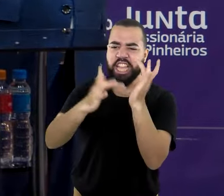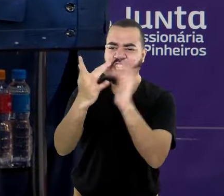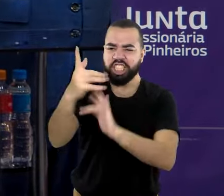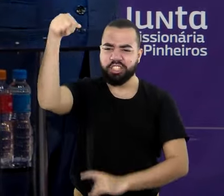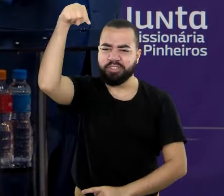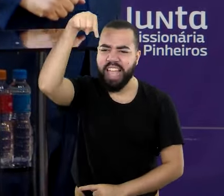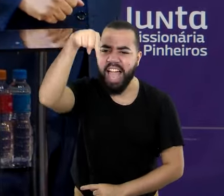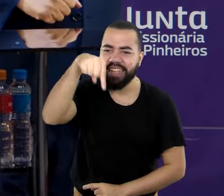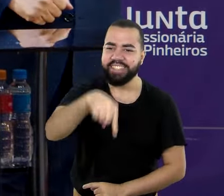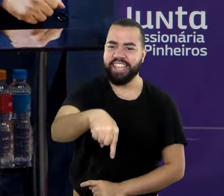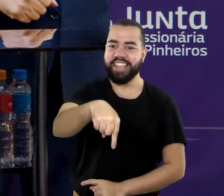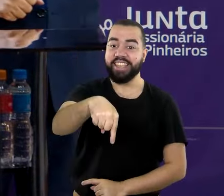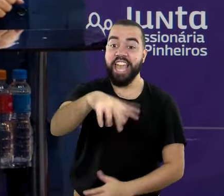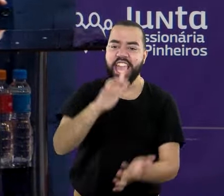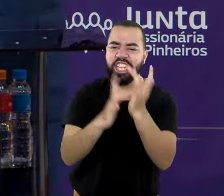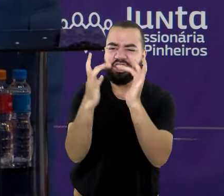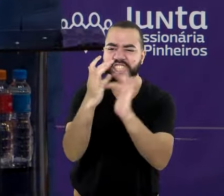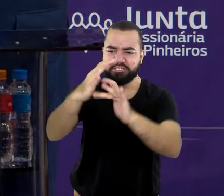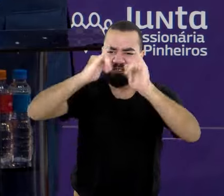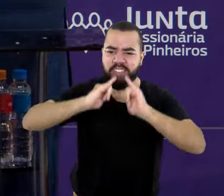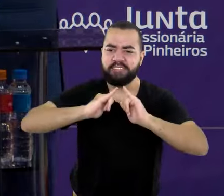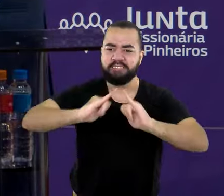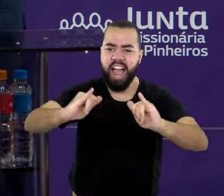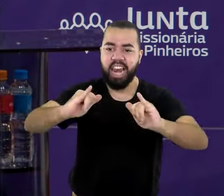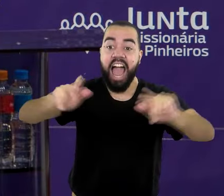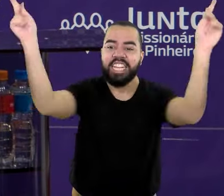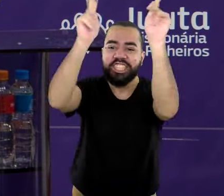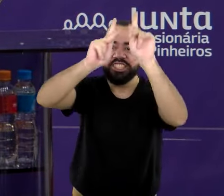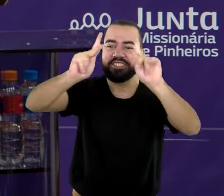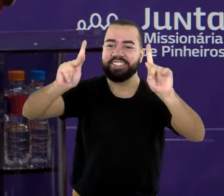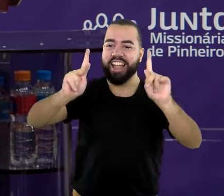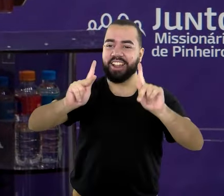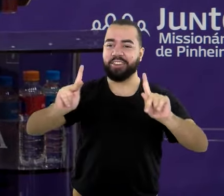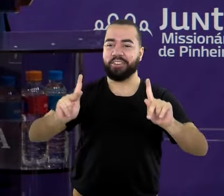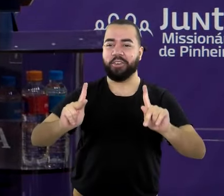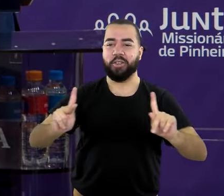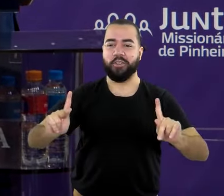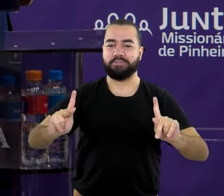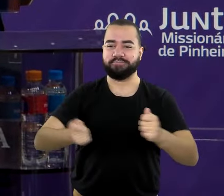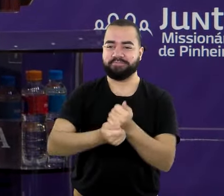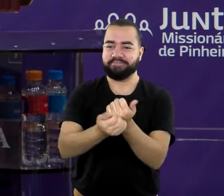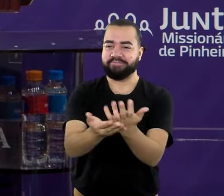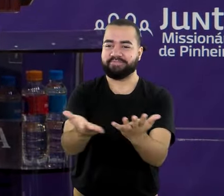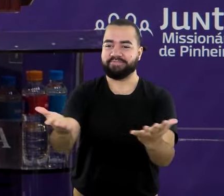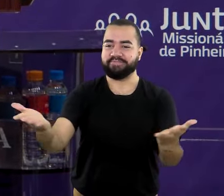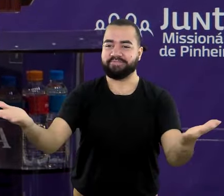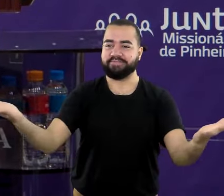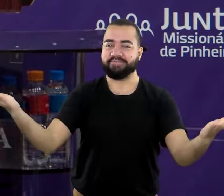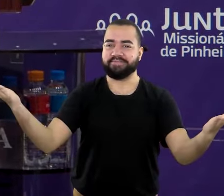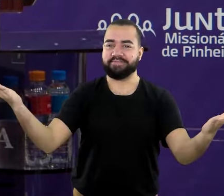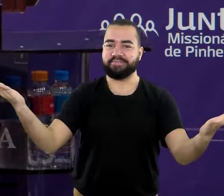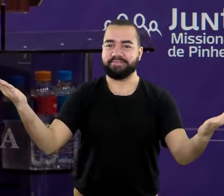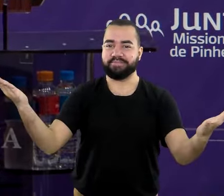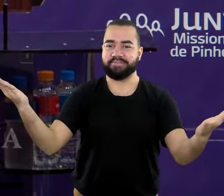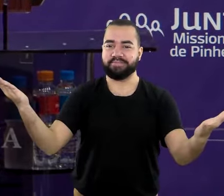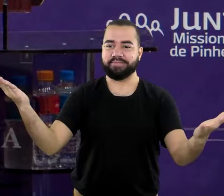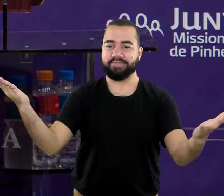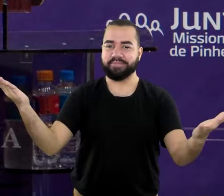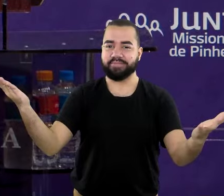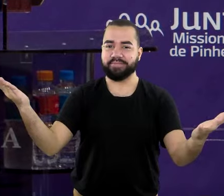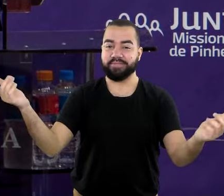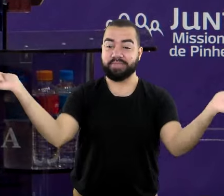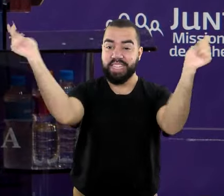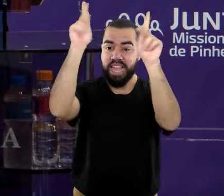예수님이 뭐라고 하셨습니까? E o que que ele disse? Shalom. Shalom. 하나님과의 평화인